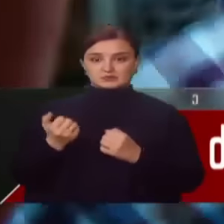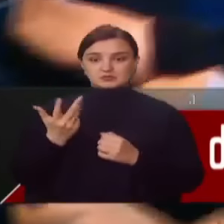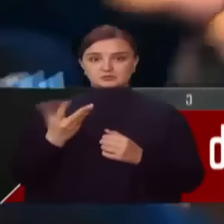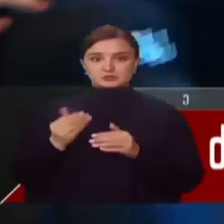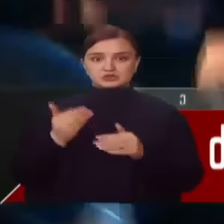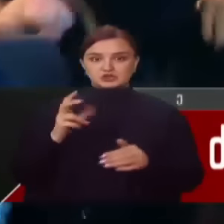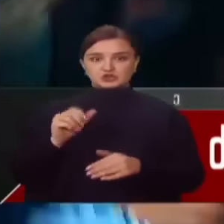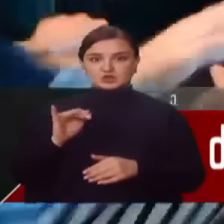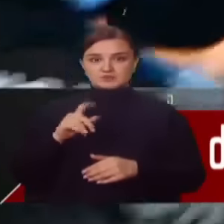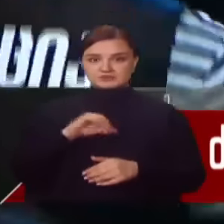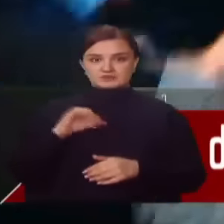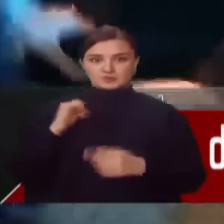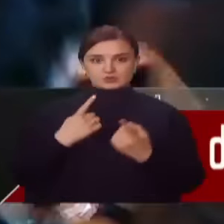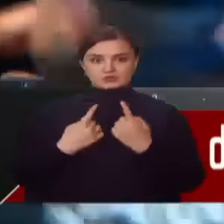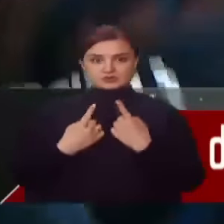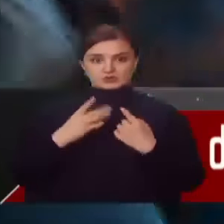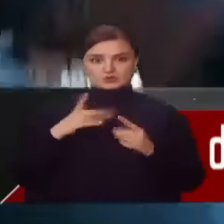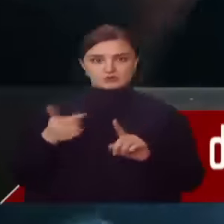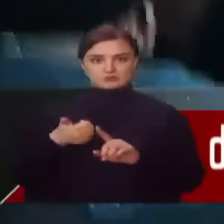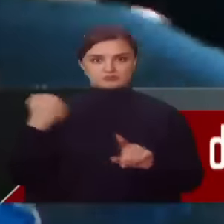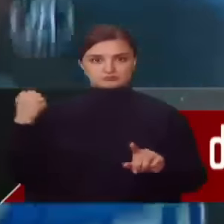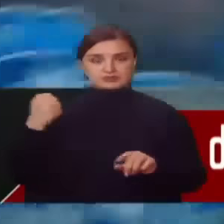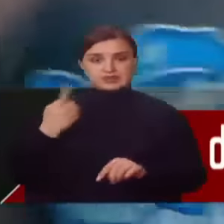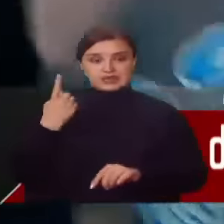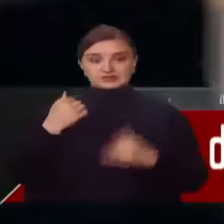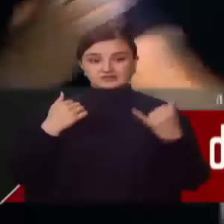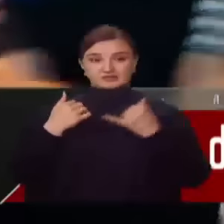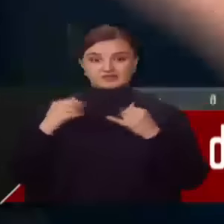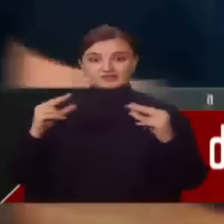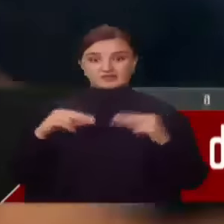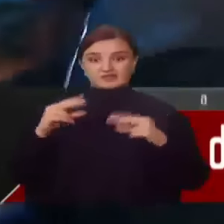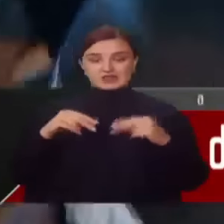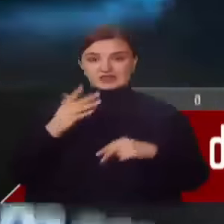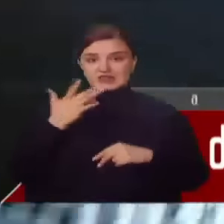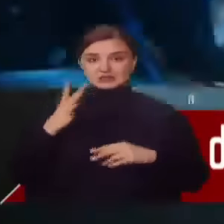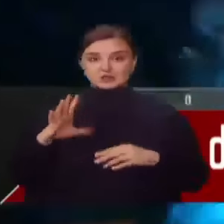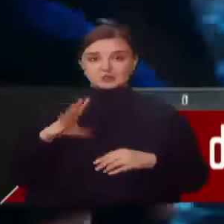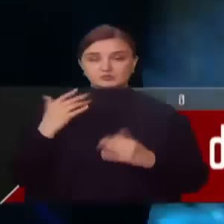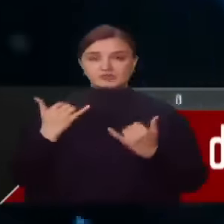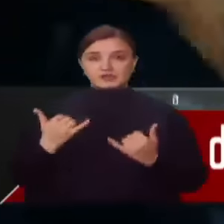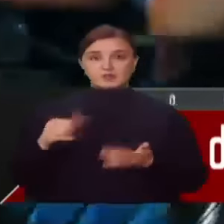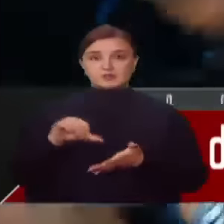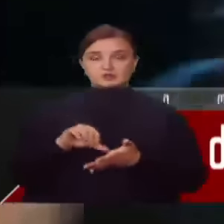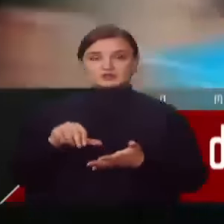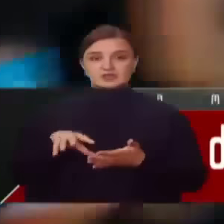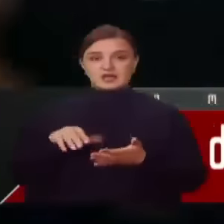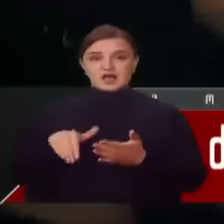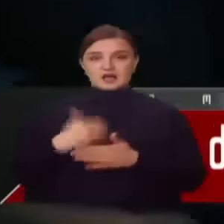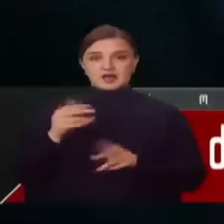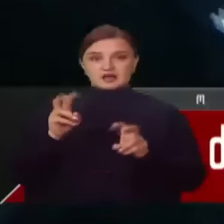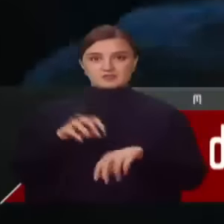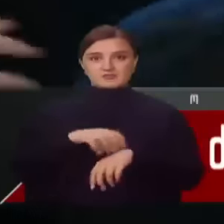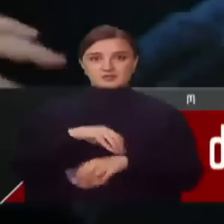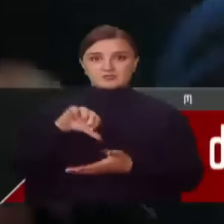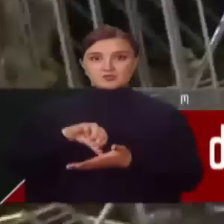ადრე ზურა ჯაფარიძე თავად ესაუბრებოდა. ამასობაში კიდევ ერთ ჩანაწერში ნაციონალური მოძრაობის ყოფილი და ახლა უკვე გვარამეს ახალი პარტიის წევრები აღიარებენ